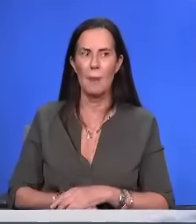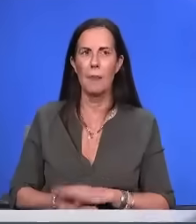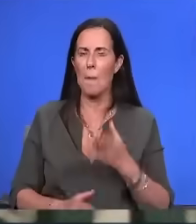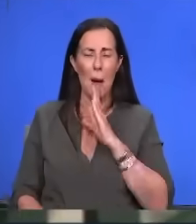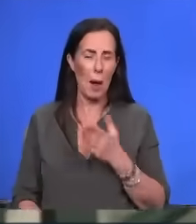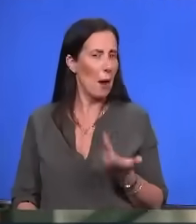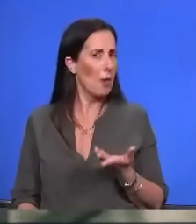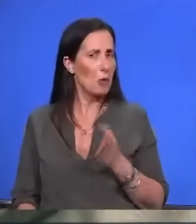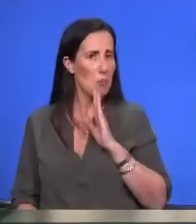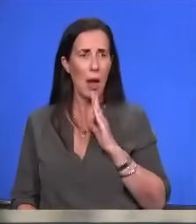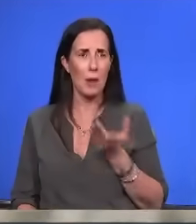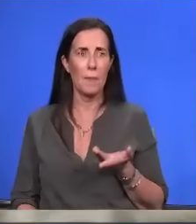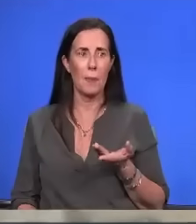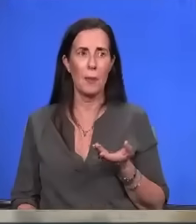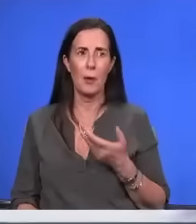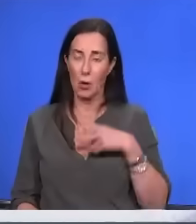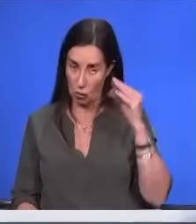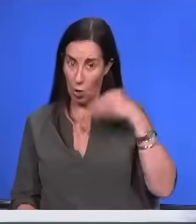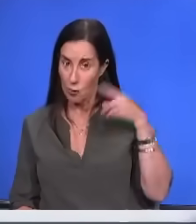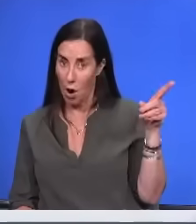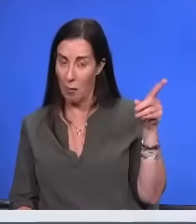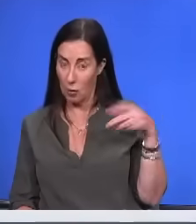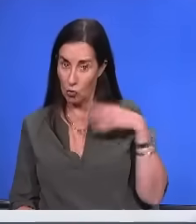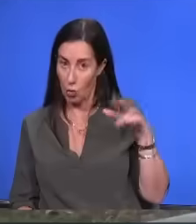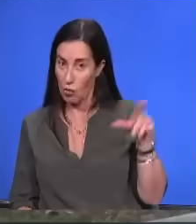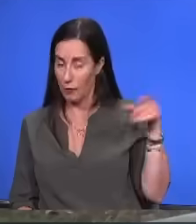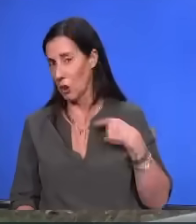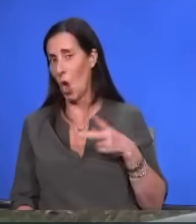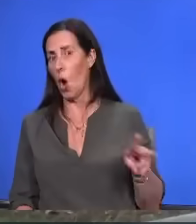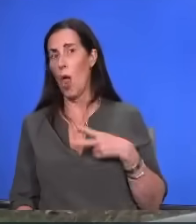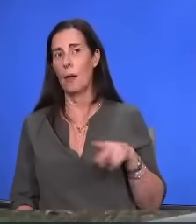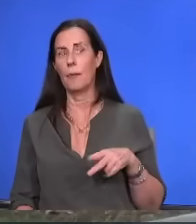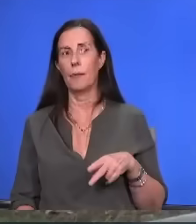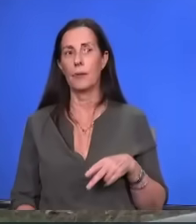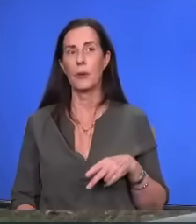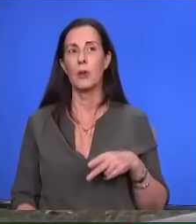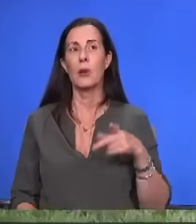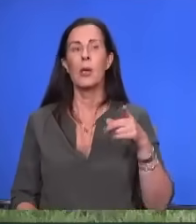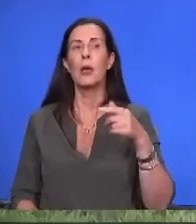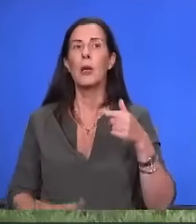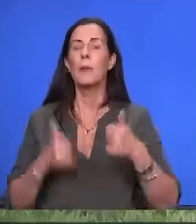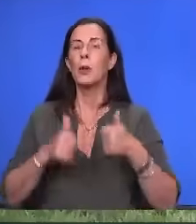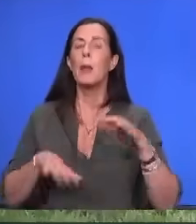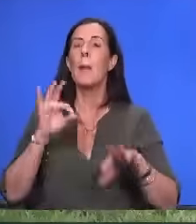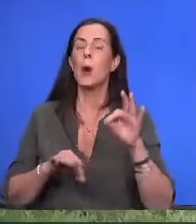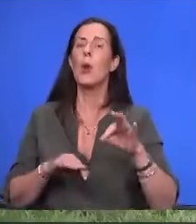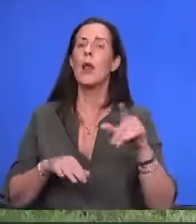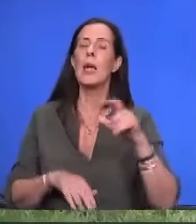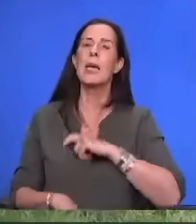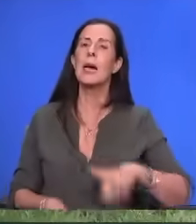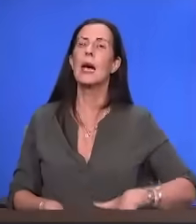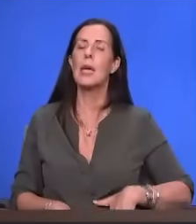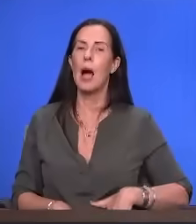בזה? אין שום בעיה. אנחנו יכולים גם ללמוד שם, יכולים לשבת שם, גם לא. מוטי ושירן מתמודדים בבחירות למועצת העיר מטעם